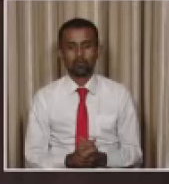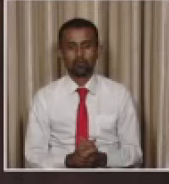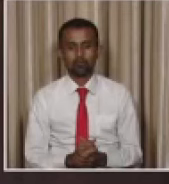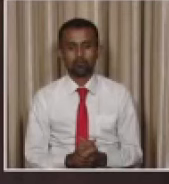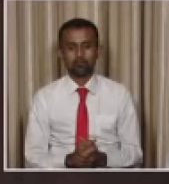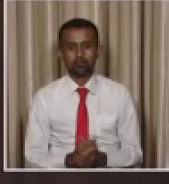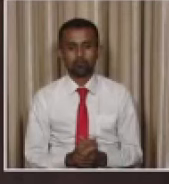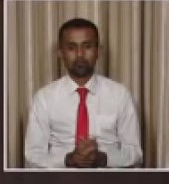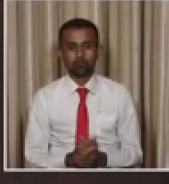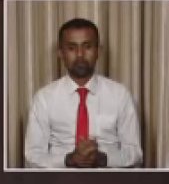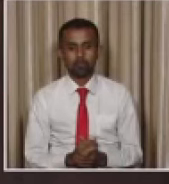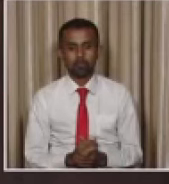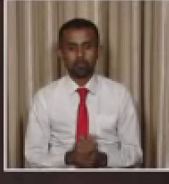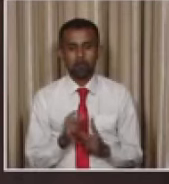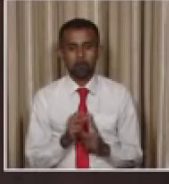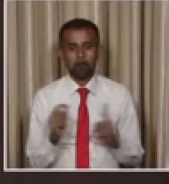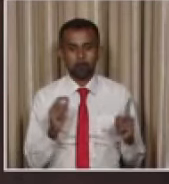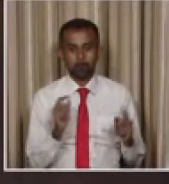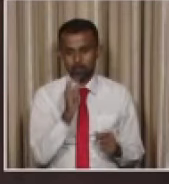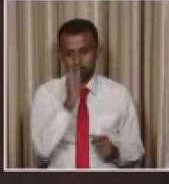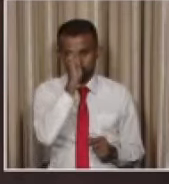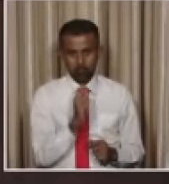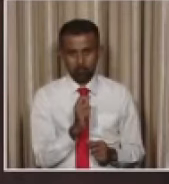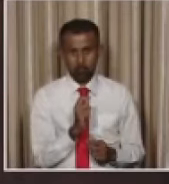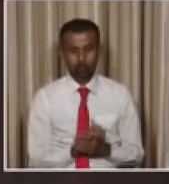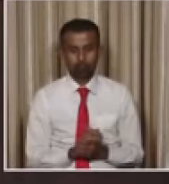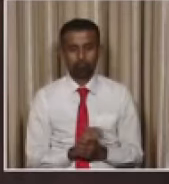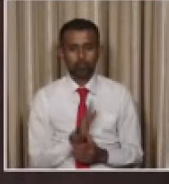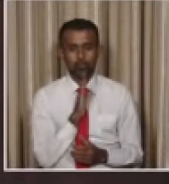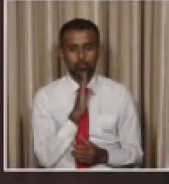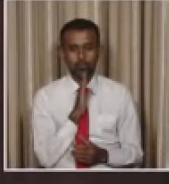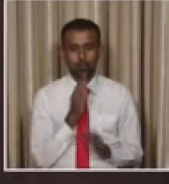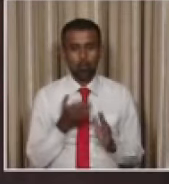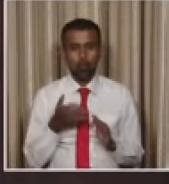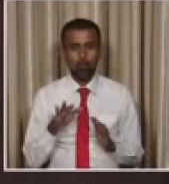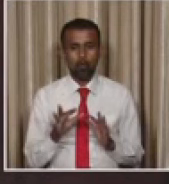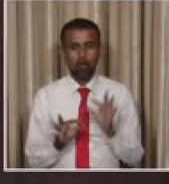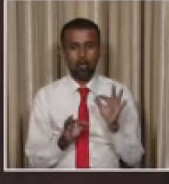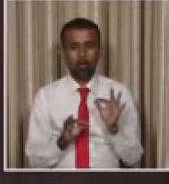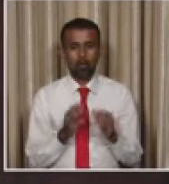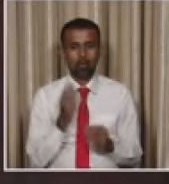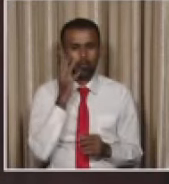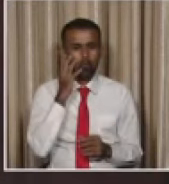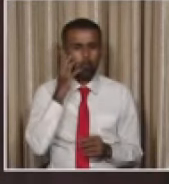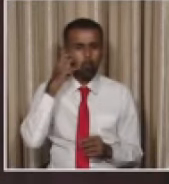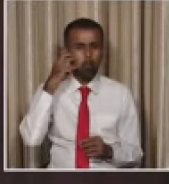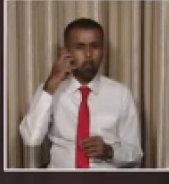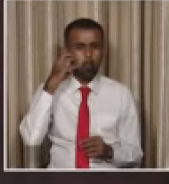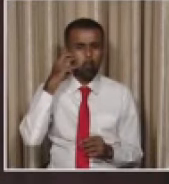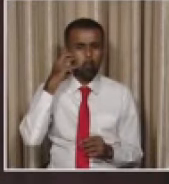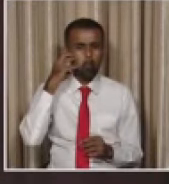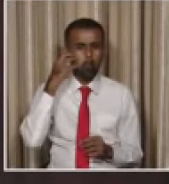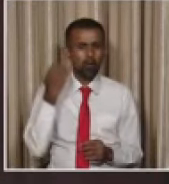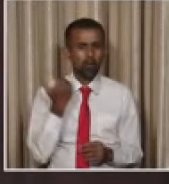Katam, Munasana, Mantitumani, Samaningara, Gamula, Tino, Kamulga, Hadunam,